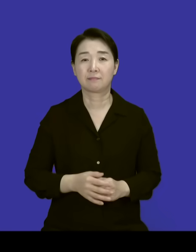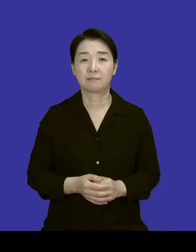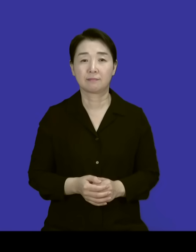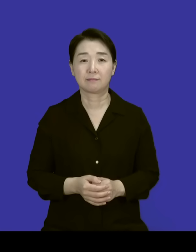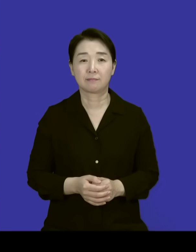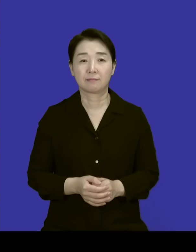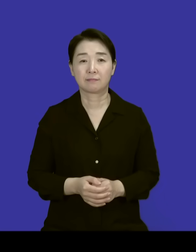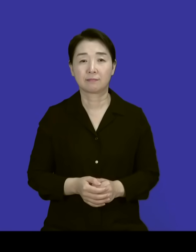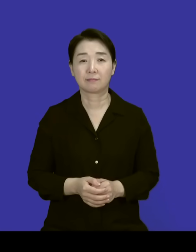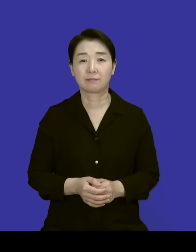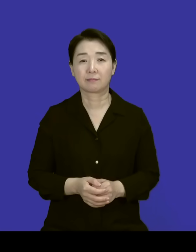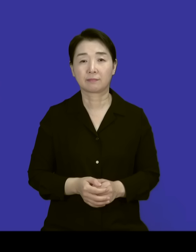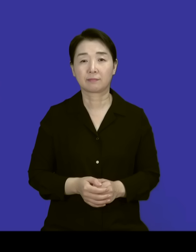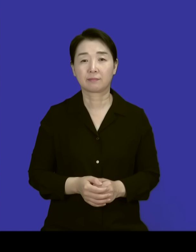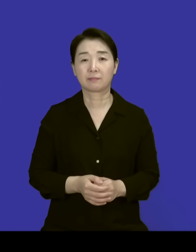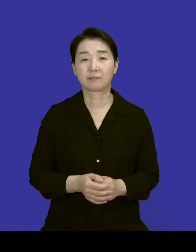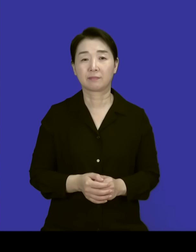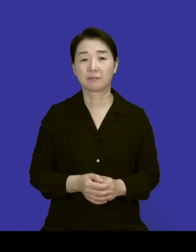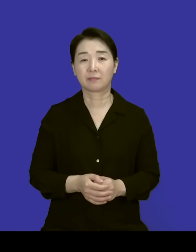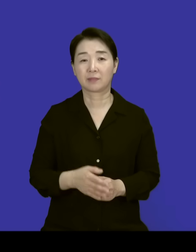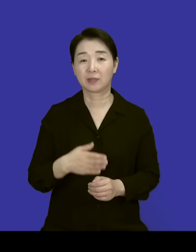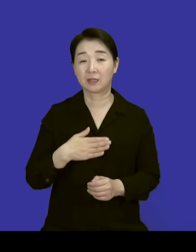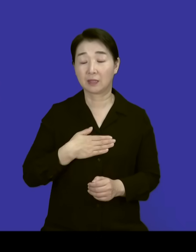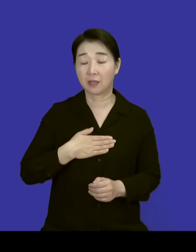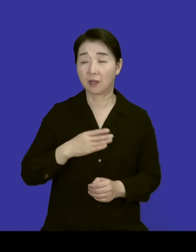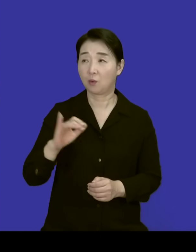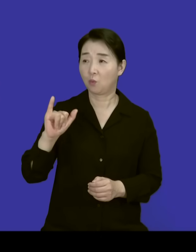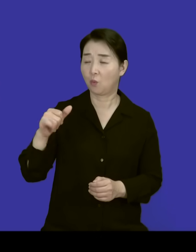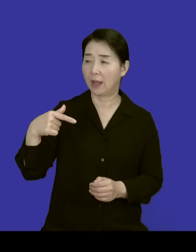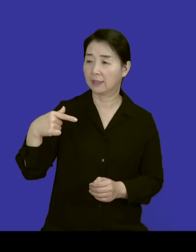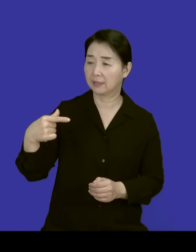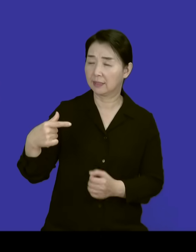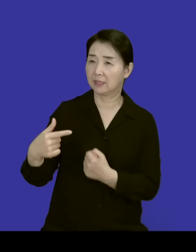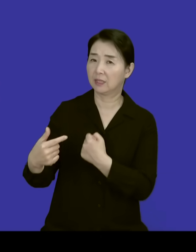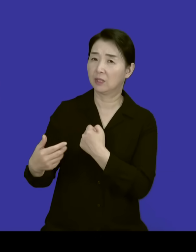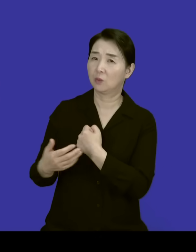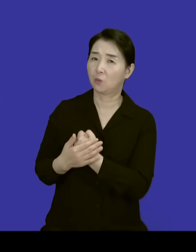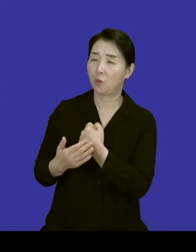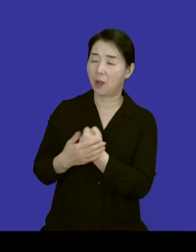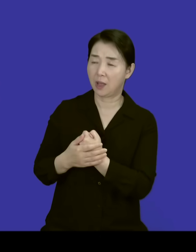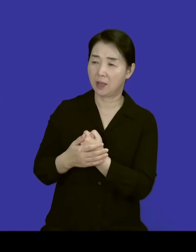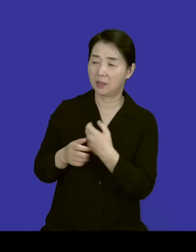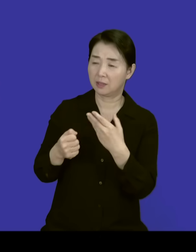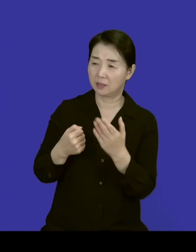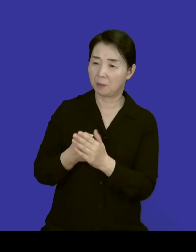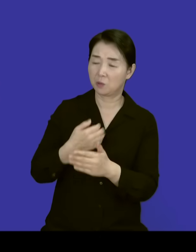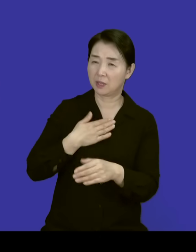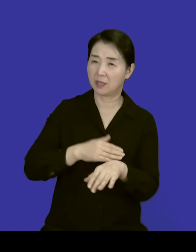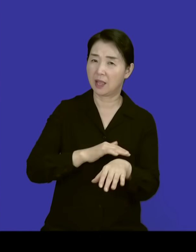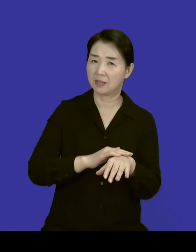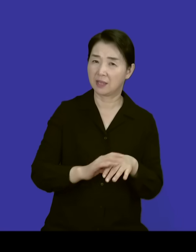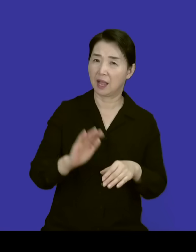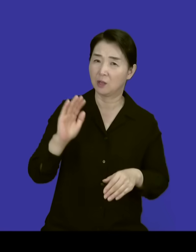예. 아 내가 YG의 아. 그 그늘이었나? 네, 네. 난